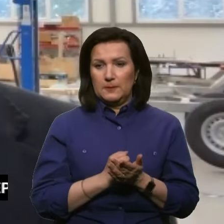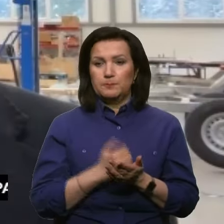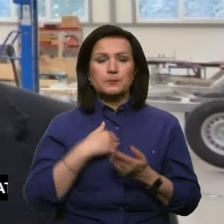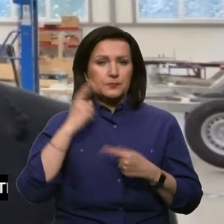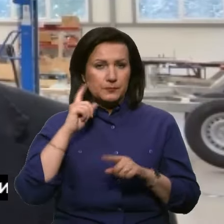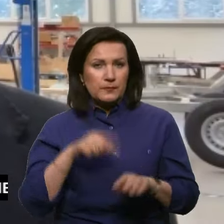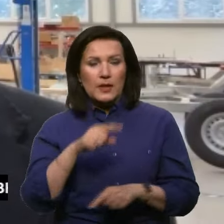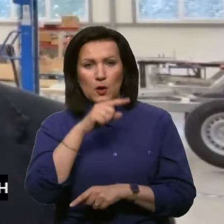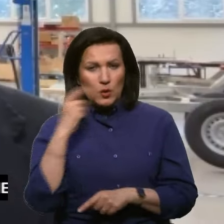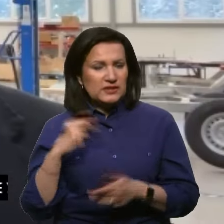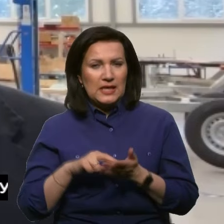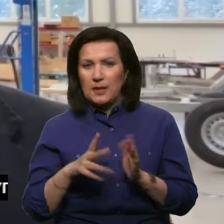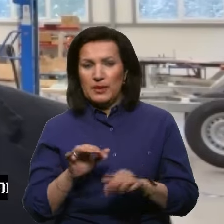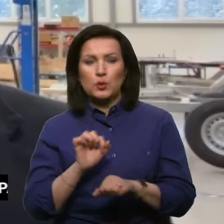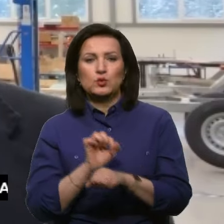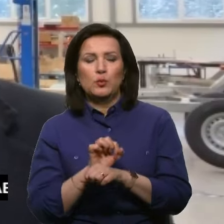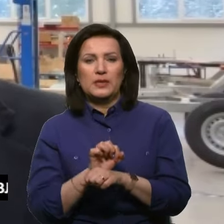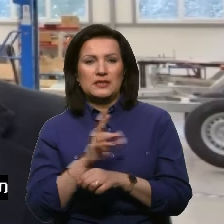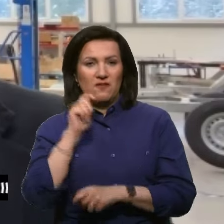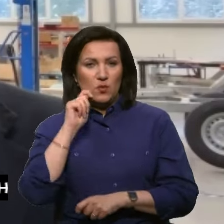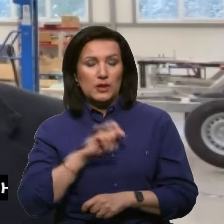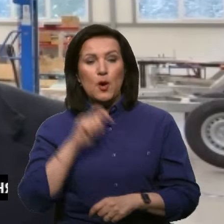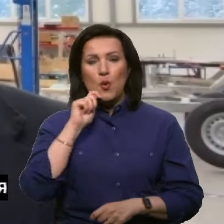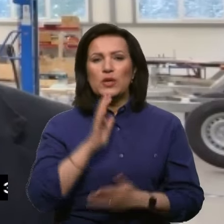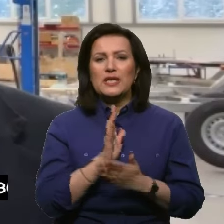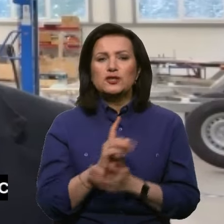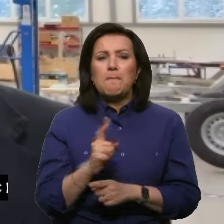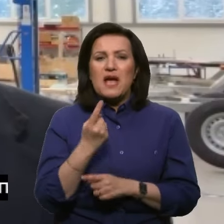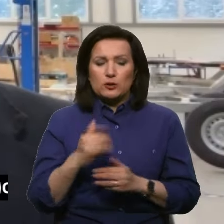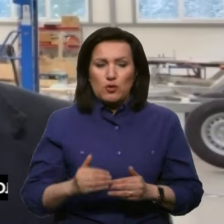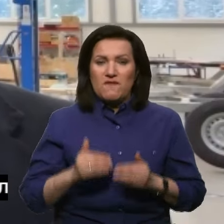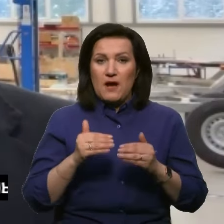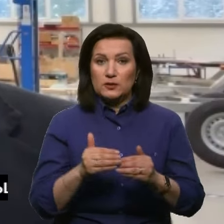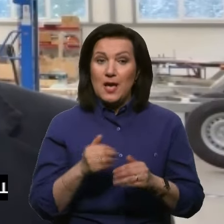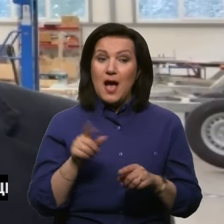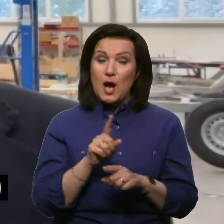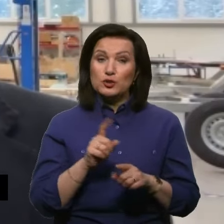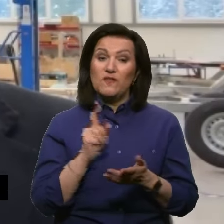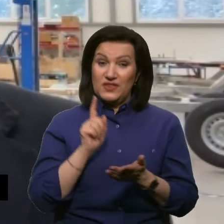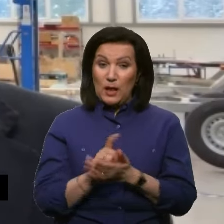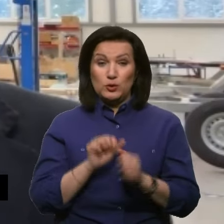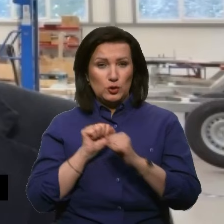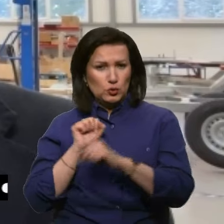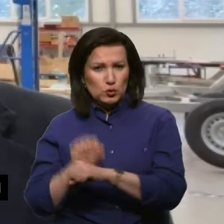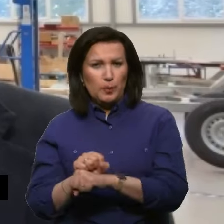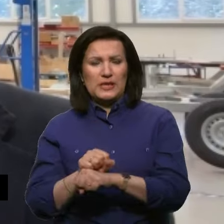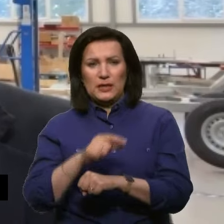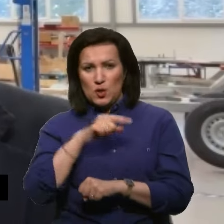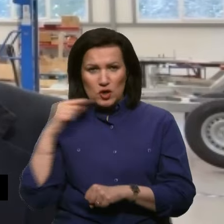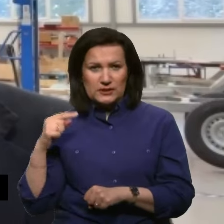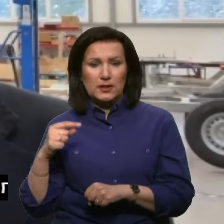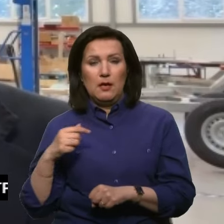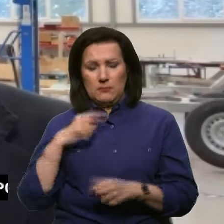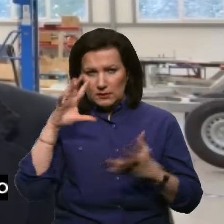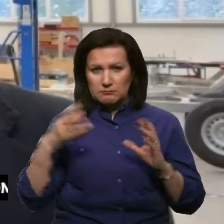Ми знаємо, що Росія не планує зупинятися в Україні. Україна є лише першою фазою. Але те, що вам вдалося зупинити російську агресію,